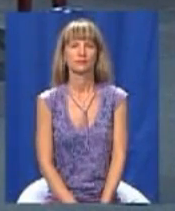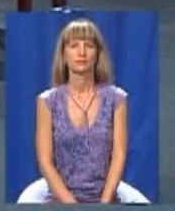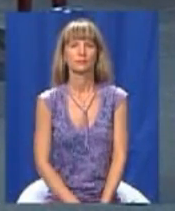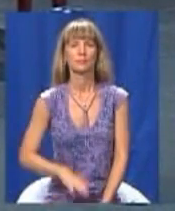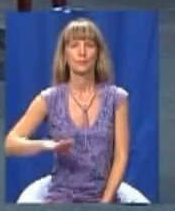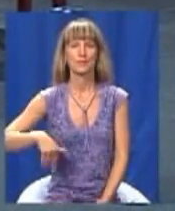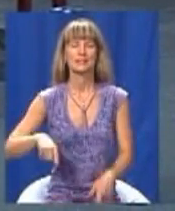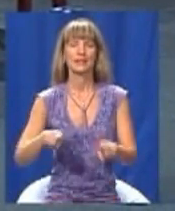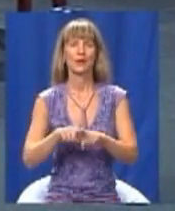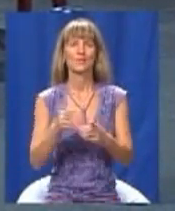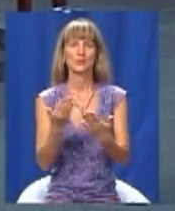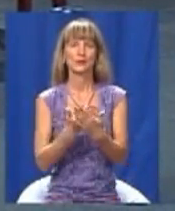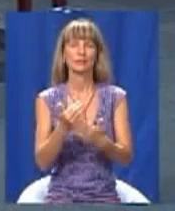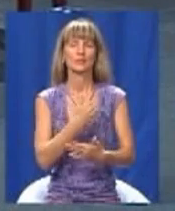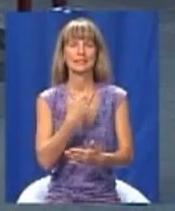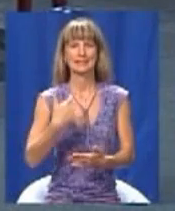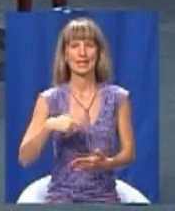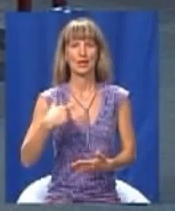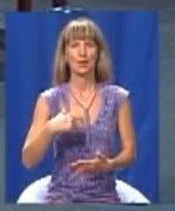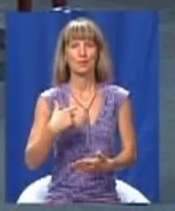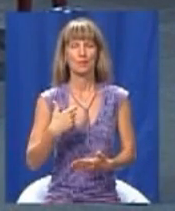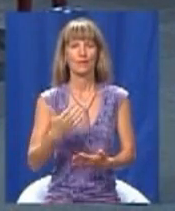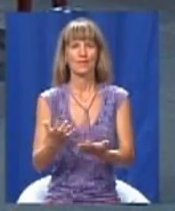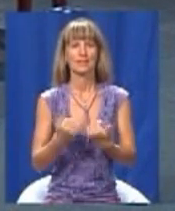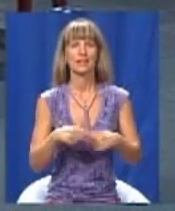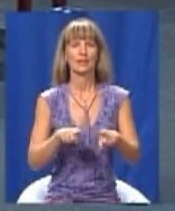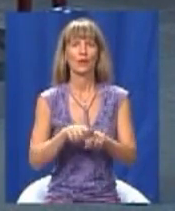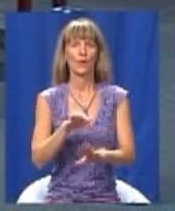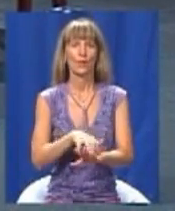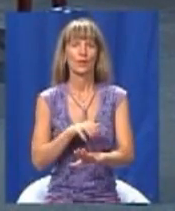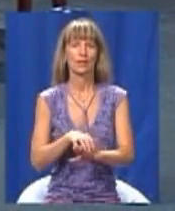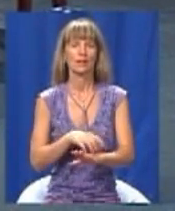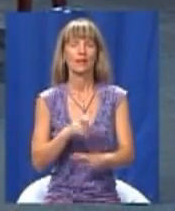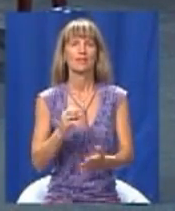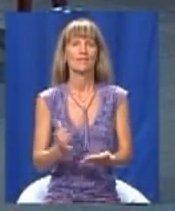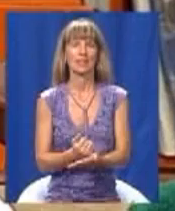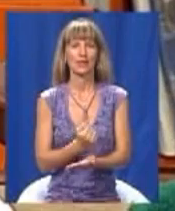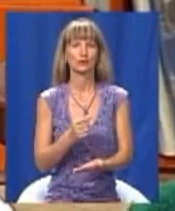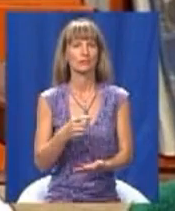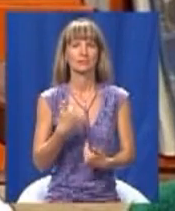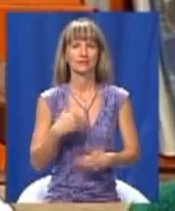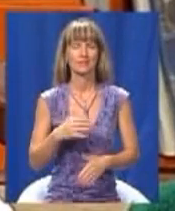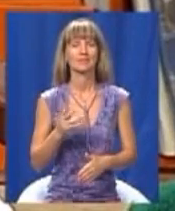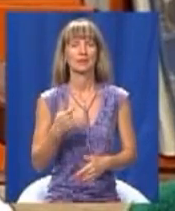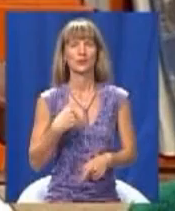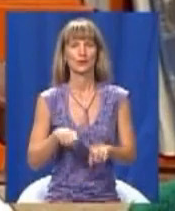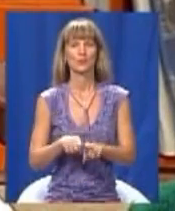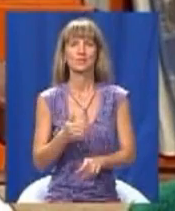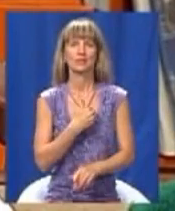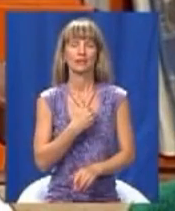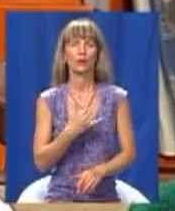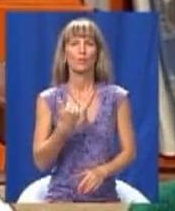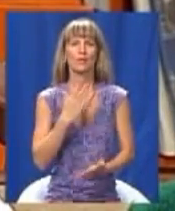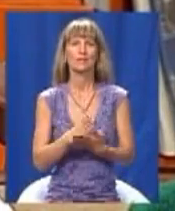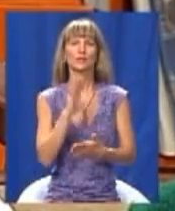Після такого сюжету захотілося собі навіть завести цього котика. Так, на вдачу. Тобі не захотілося, Амінка? Захотілося, навіть у мене вже